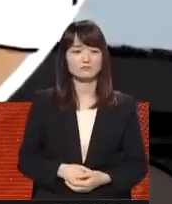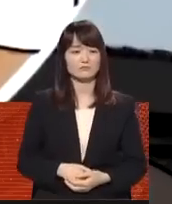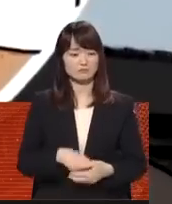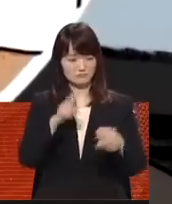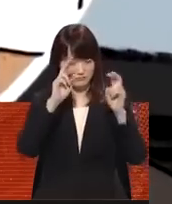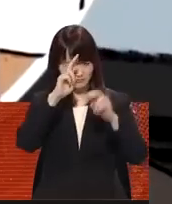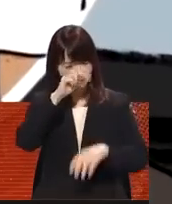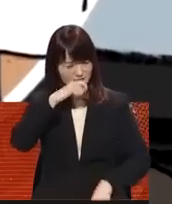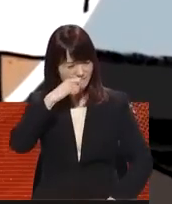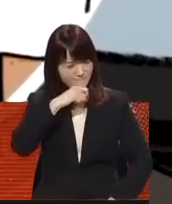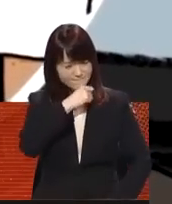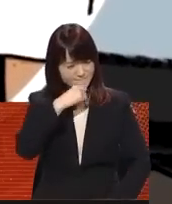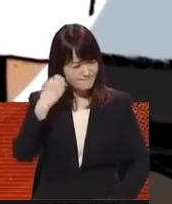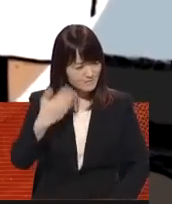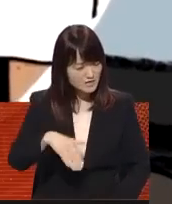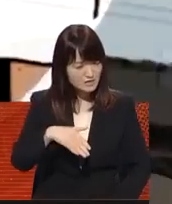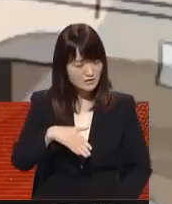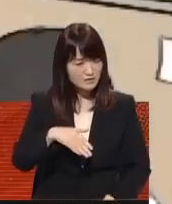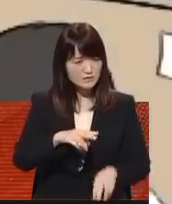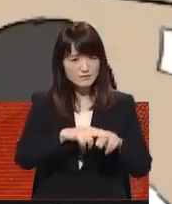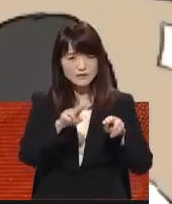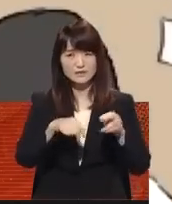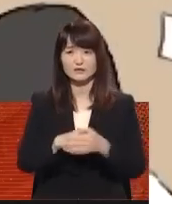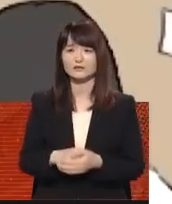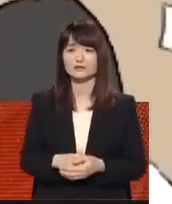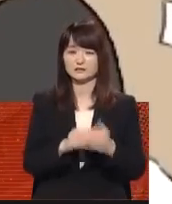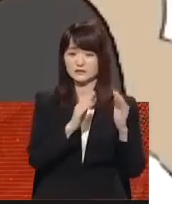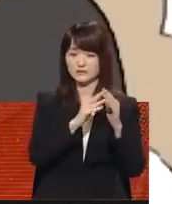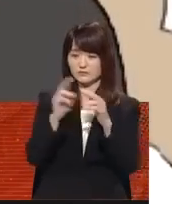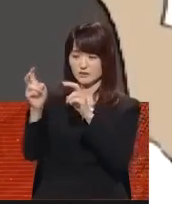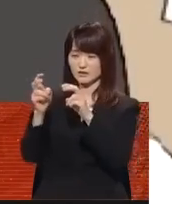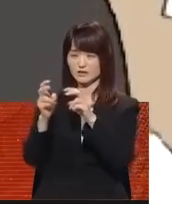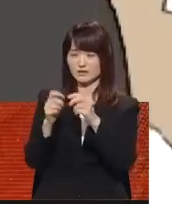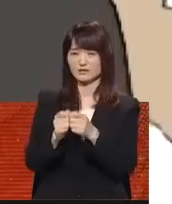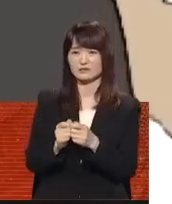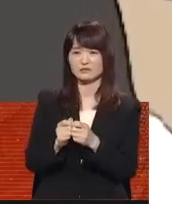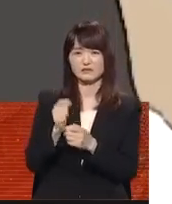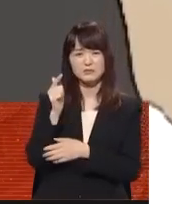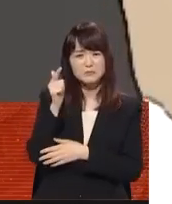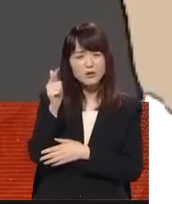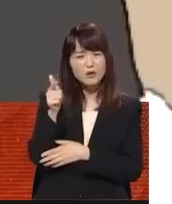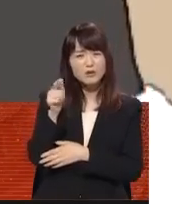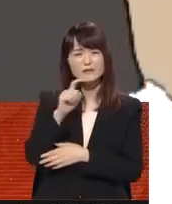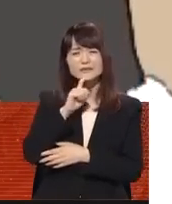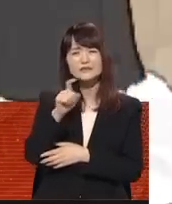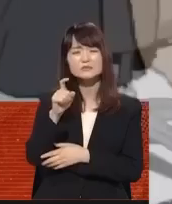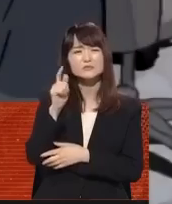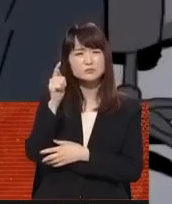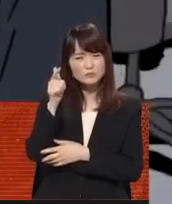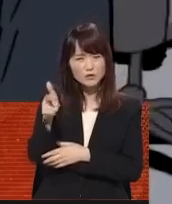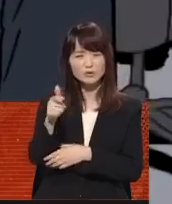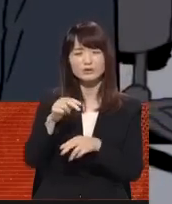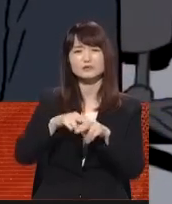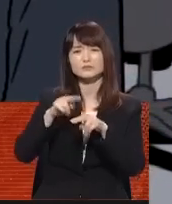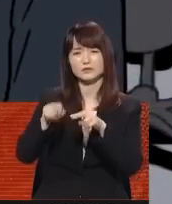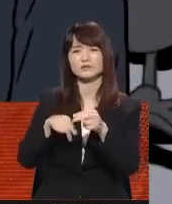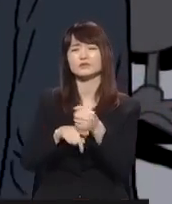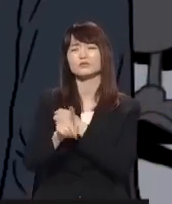퇴사하거나 조금 10분 멀어졌다고 퇴사하거나 결국은 이거는 대부분 좀 핑계에 가까운게 아닌가